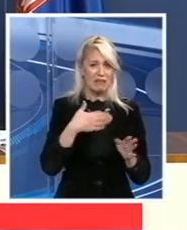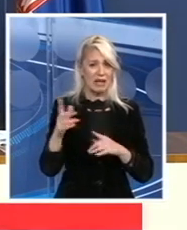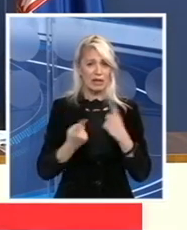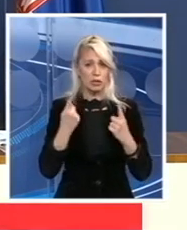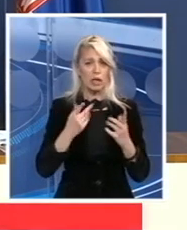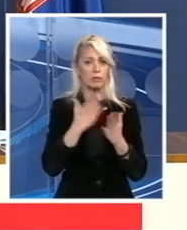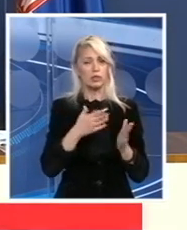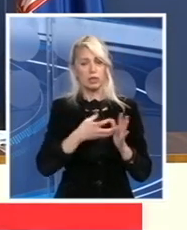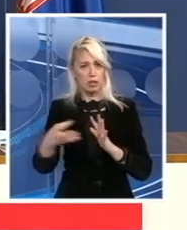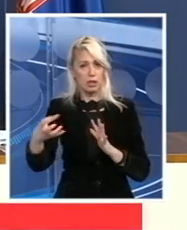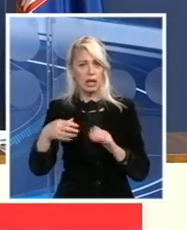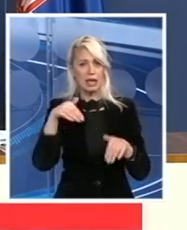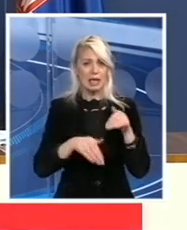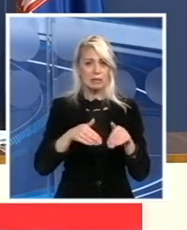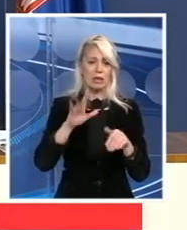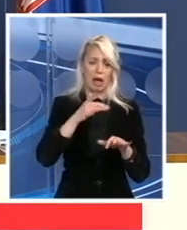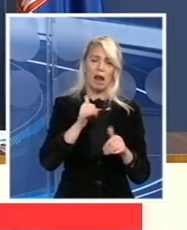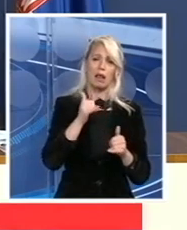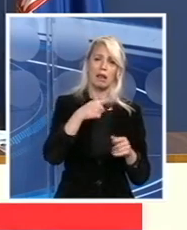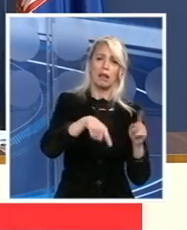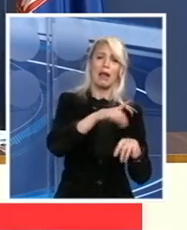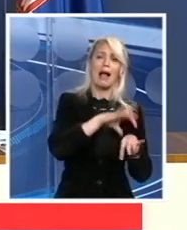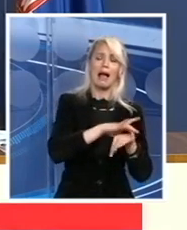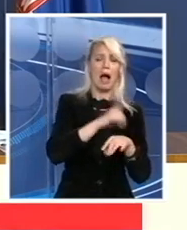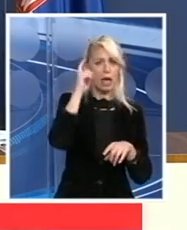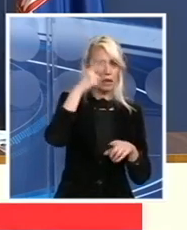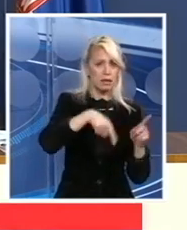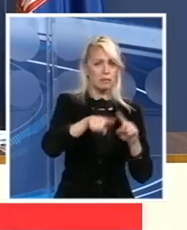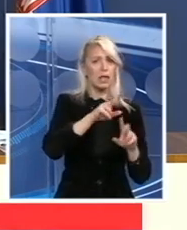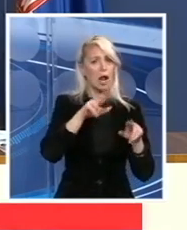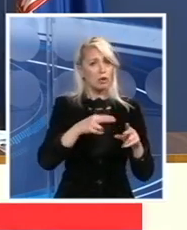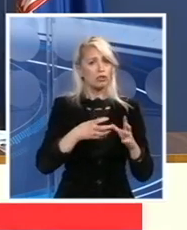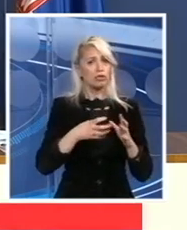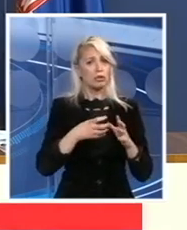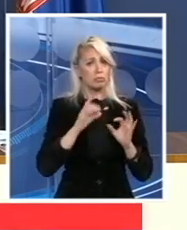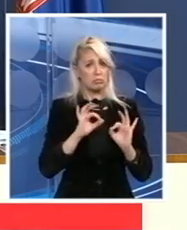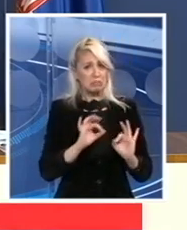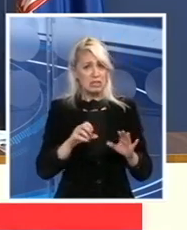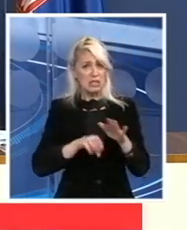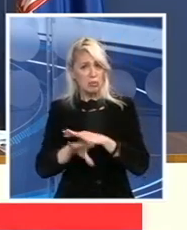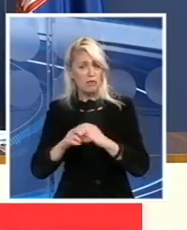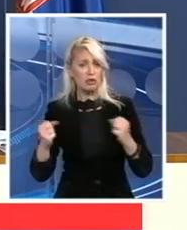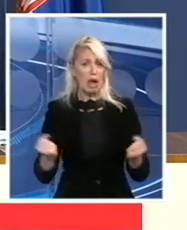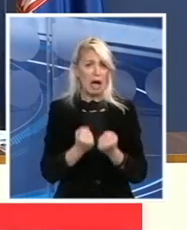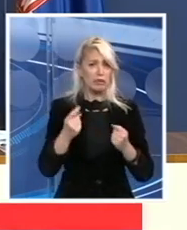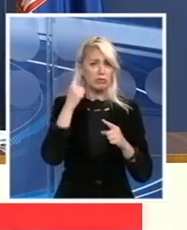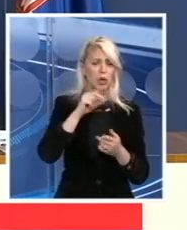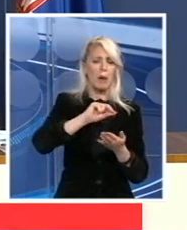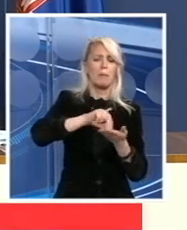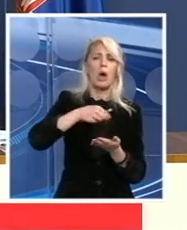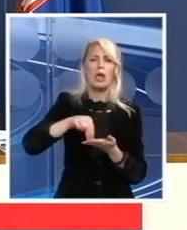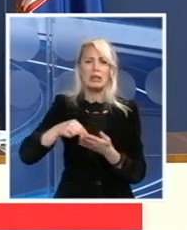struka smatra da će biti moguće sprovođenje normalnih aktivnosti koje će biti nastavljene, tipa prikupljanje